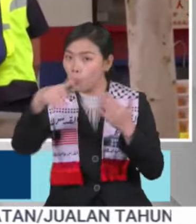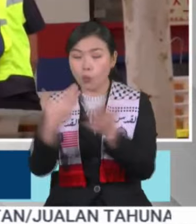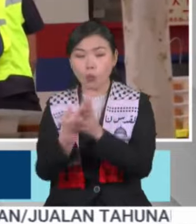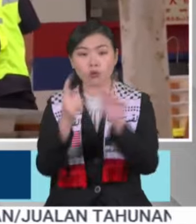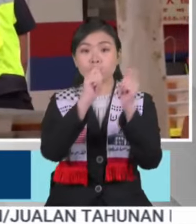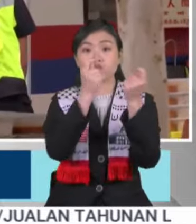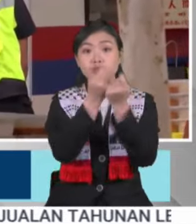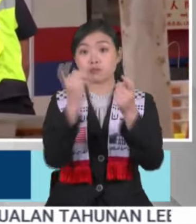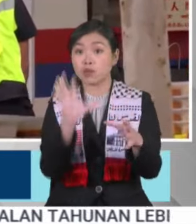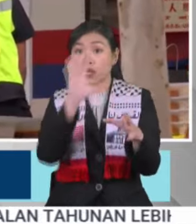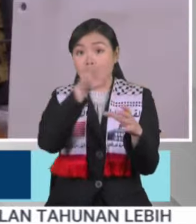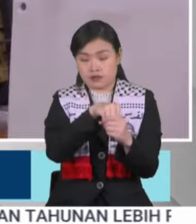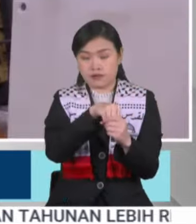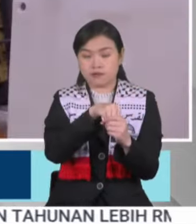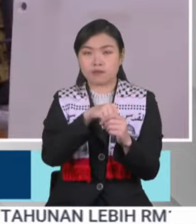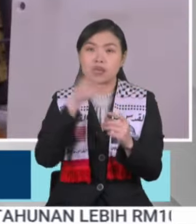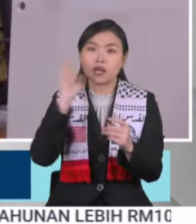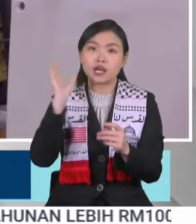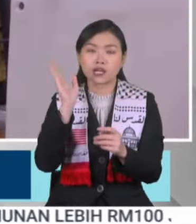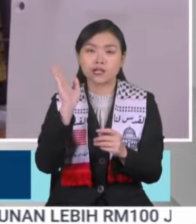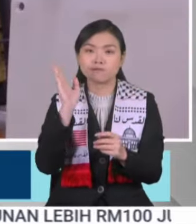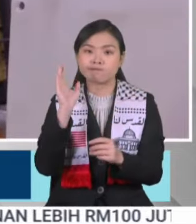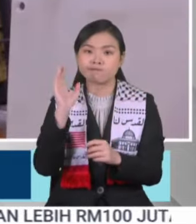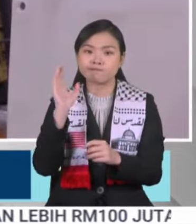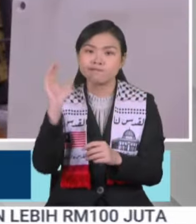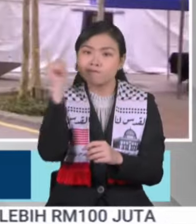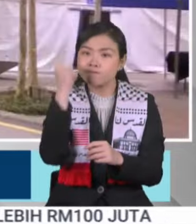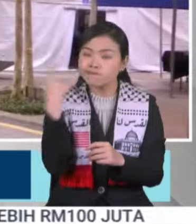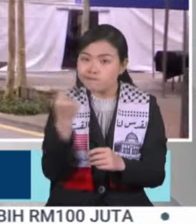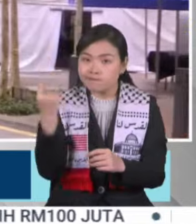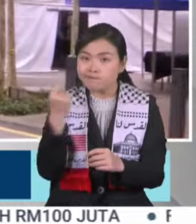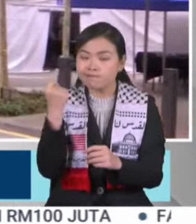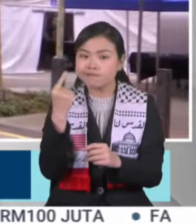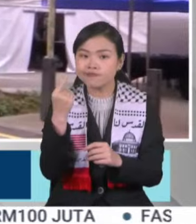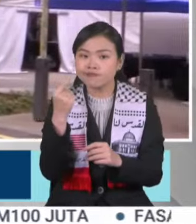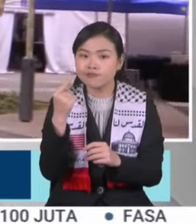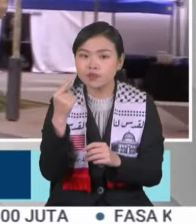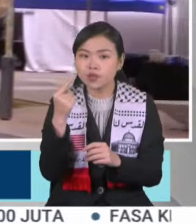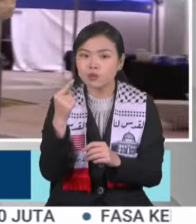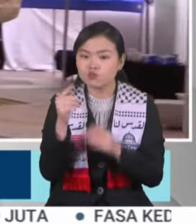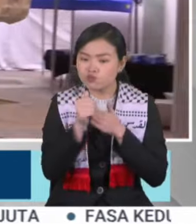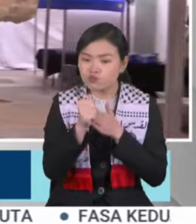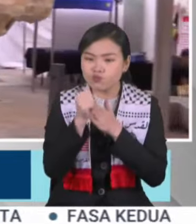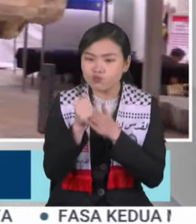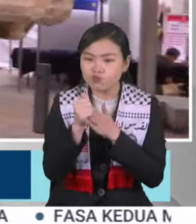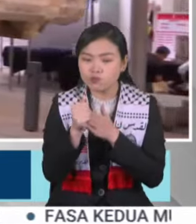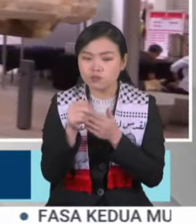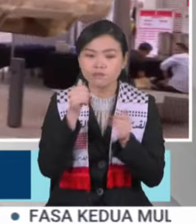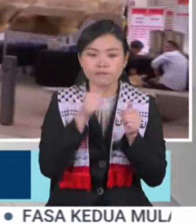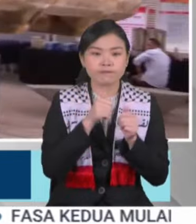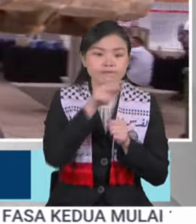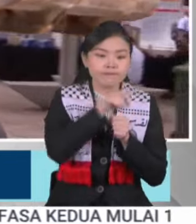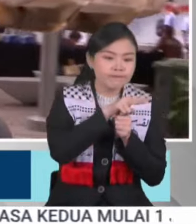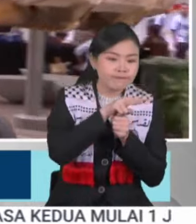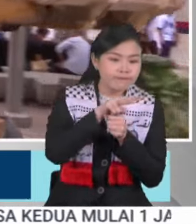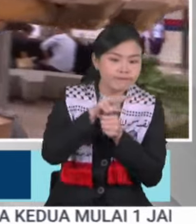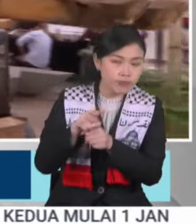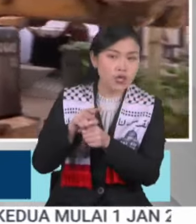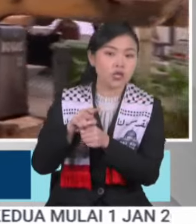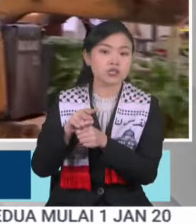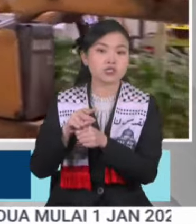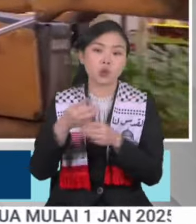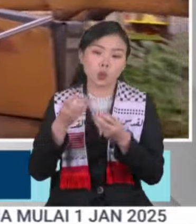pasukan yang terlibat akan sentiasa mengambil langkah ke depan ataupun langkah yang terkini bagi memastikan operasi ini